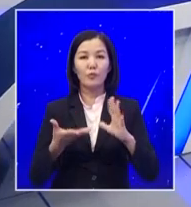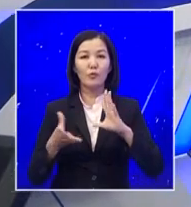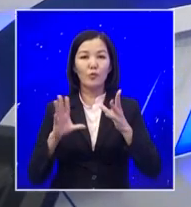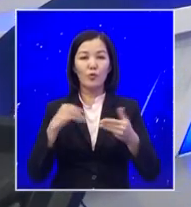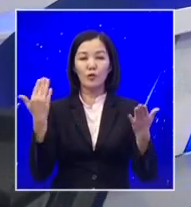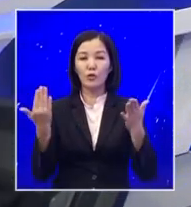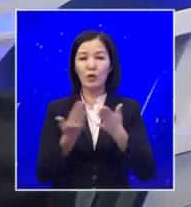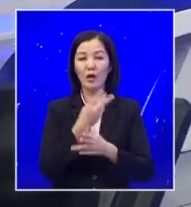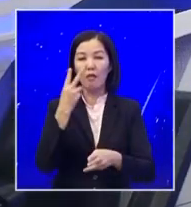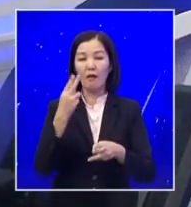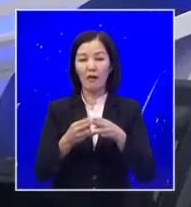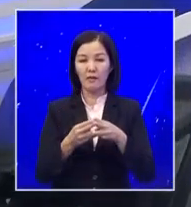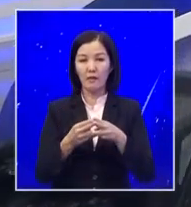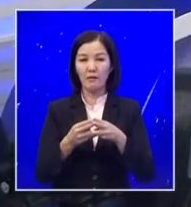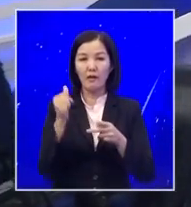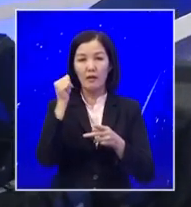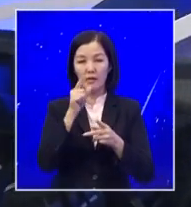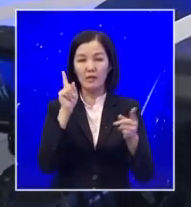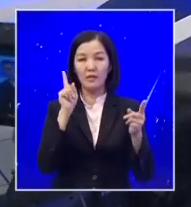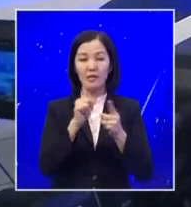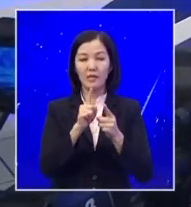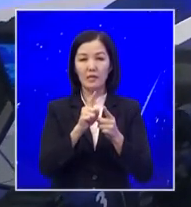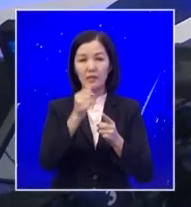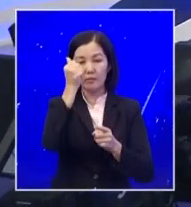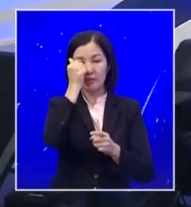Қадірменді көрермен, бүгінге дайындаған ақпараттар легі осындай болды.